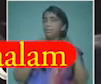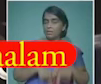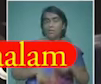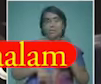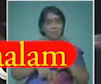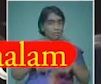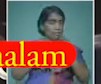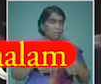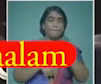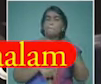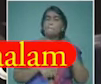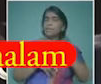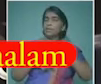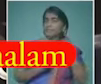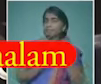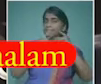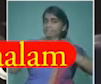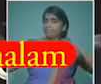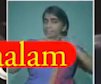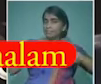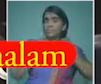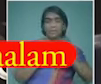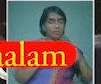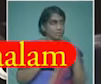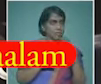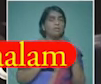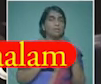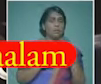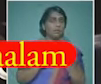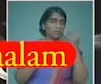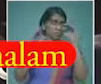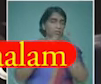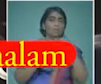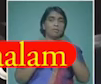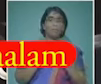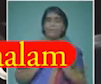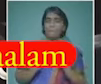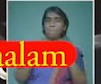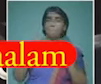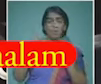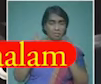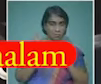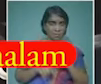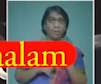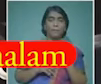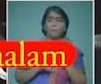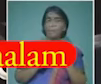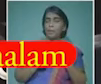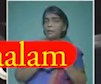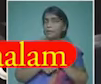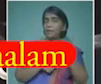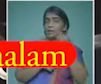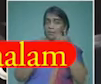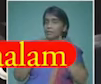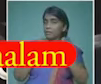கடந்த 2 வருடங்களுக்கு முன்னர் அங்கே ஒரு அகழ்வு பணியை ஆரம்பித்து விட்டு கொரோனா பண்டமிக்கை சாதகமாக பயன்படுத்தி அங்கே மிக